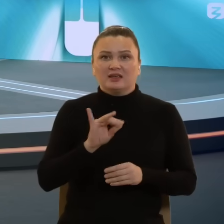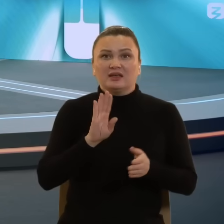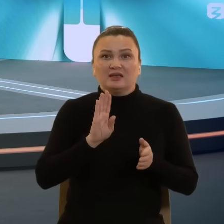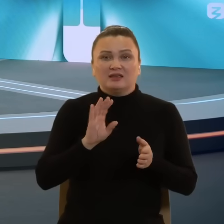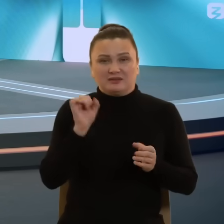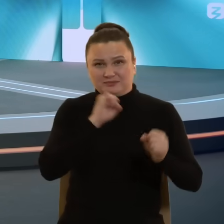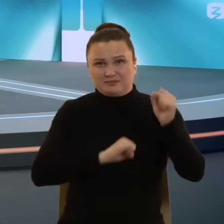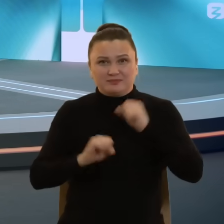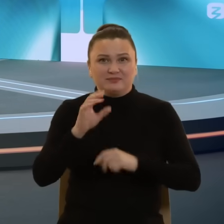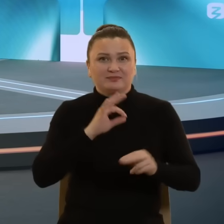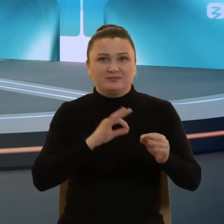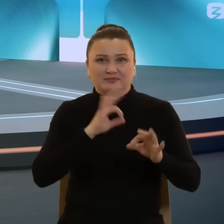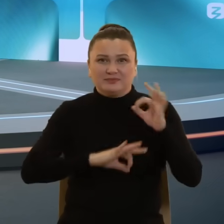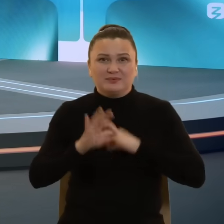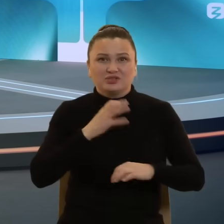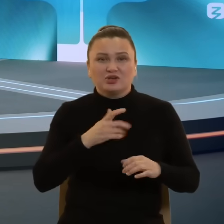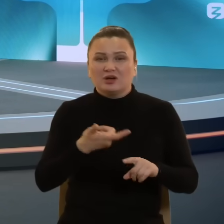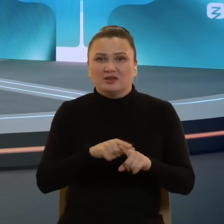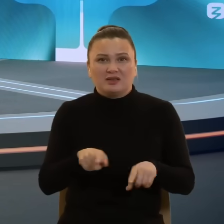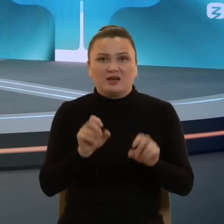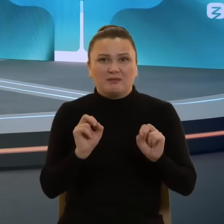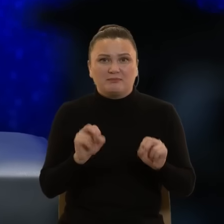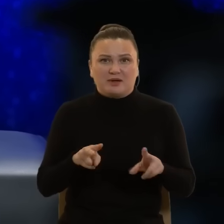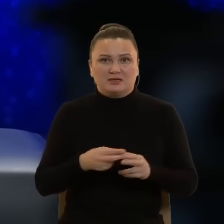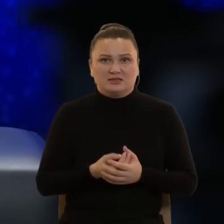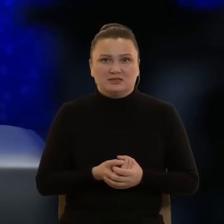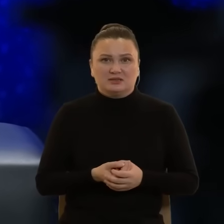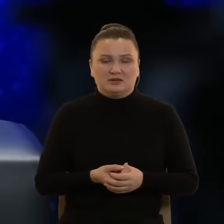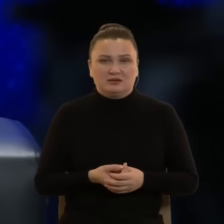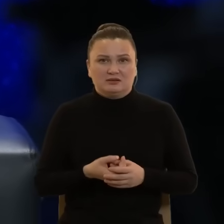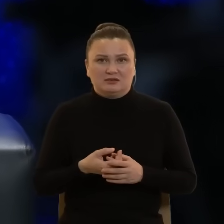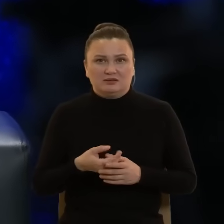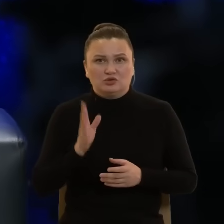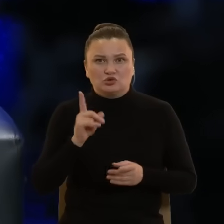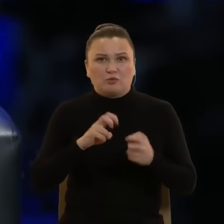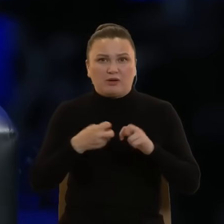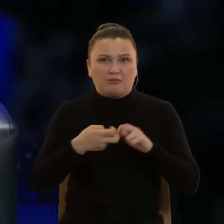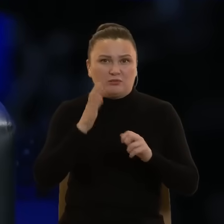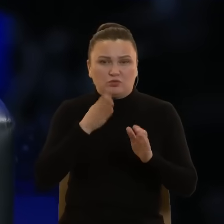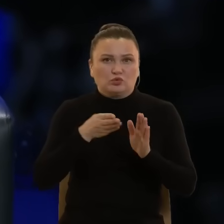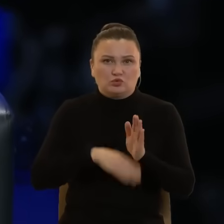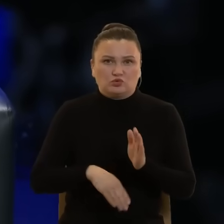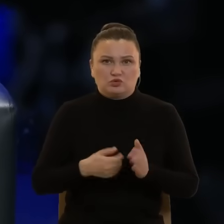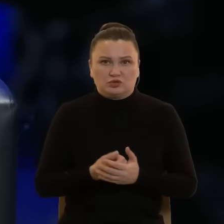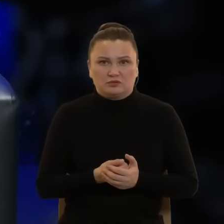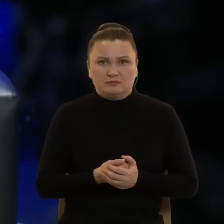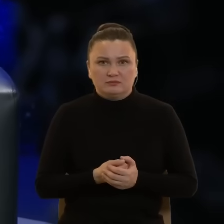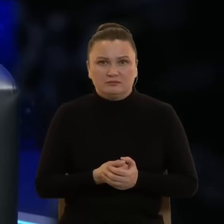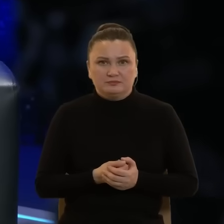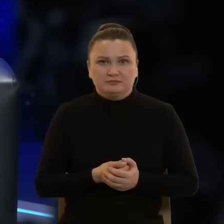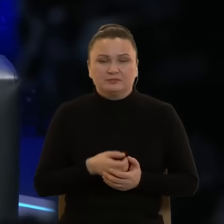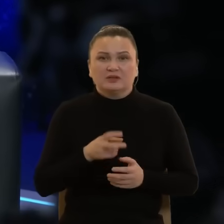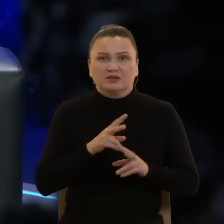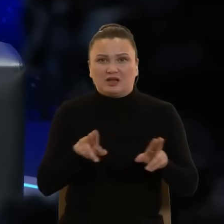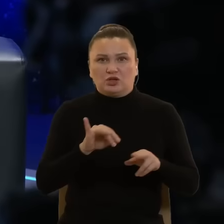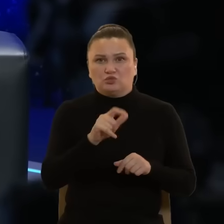бесконтрольное их применение в этих областях чревато усугублением этой проблемы не меньше, чем применение у